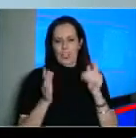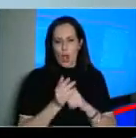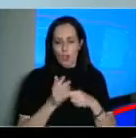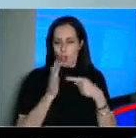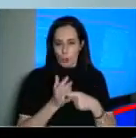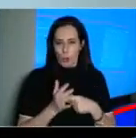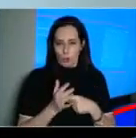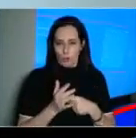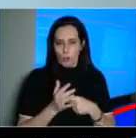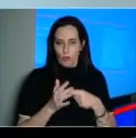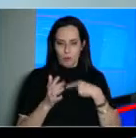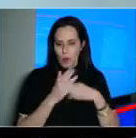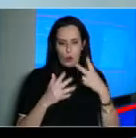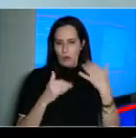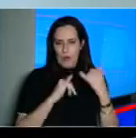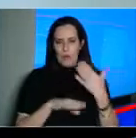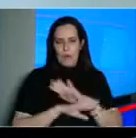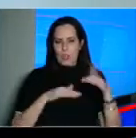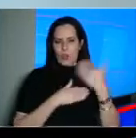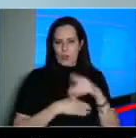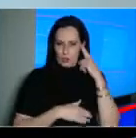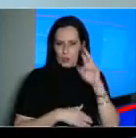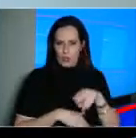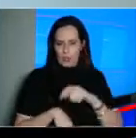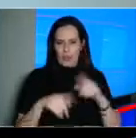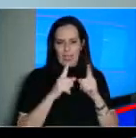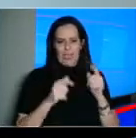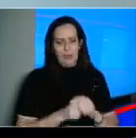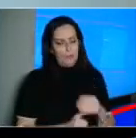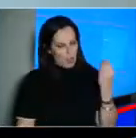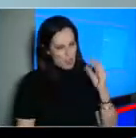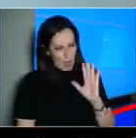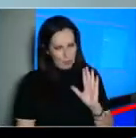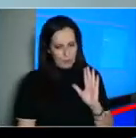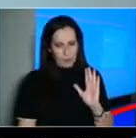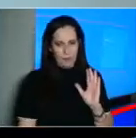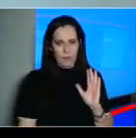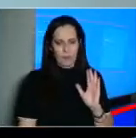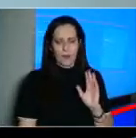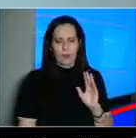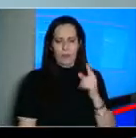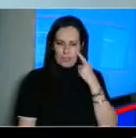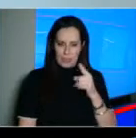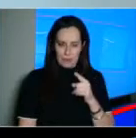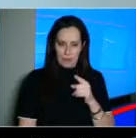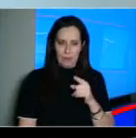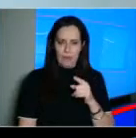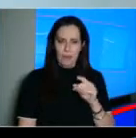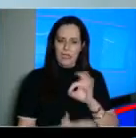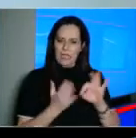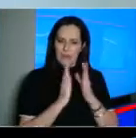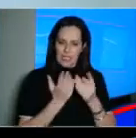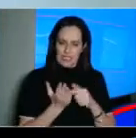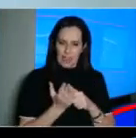דוגמאות, בלי סוף, אני יודע שיש לנו קוצר של זמן. שנייה, רגע, בני, שנייה, הילה, תשמעי. נכתב ספר